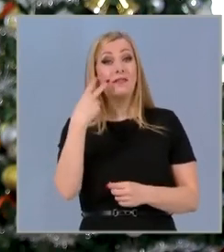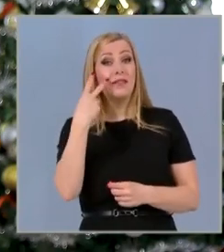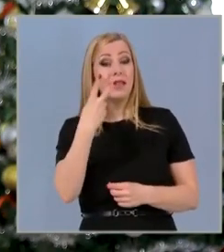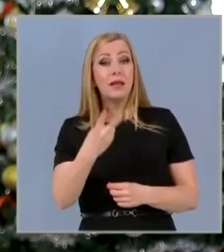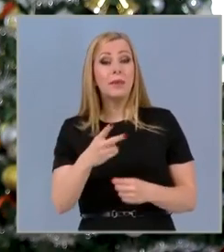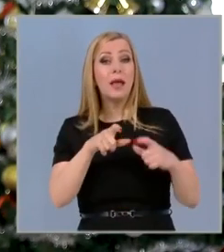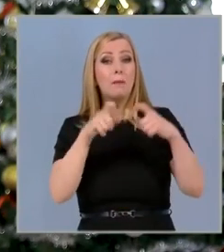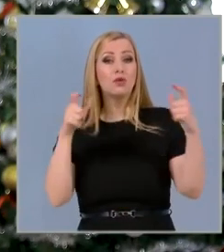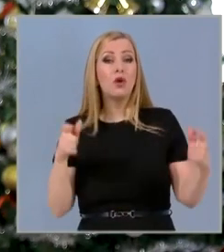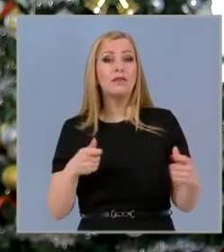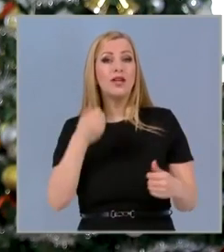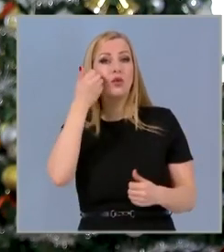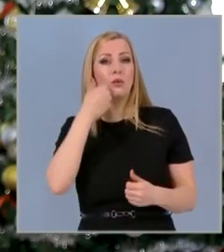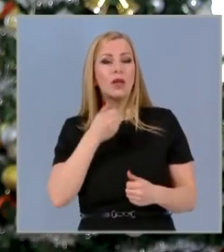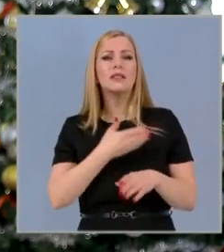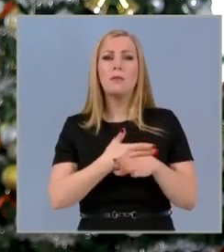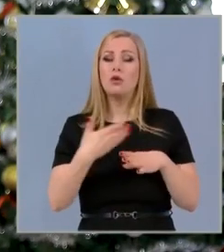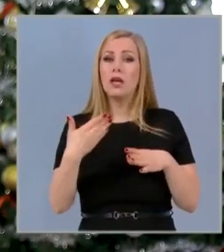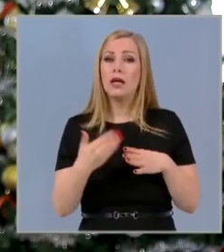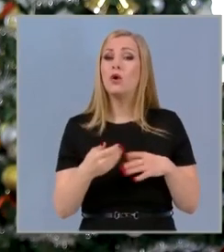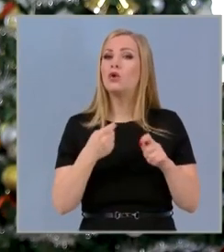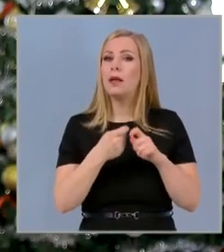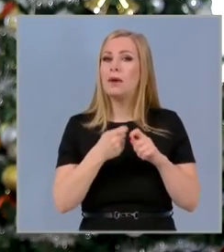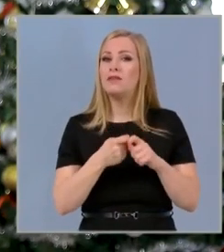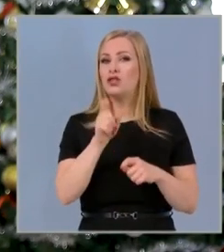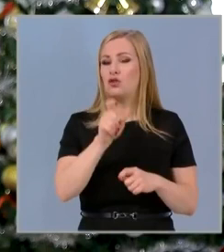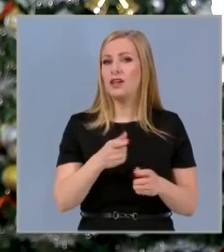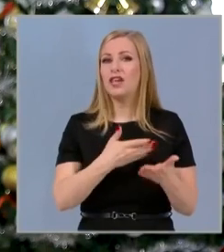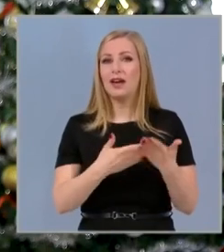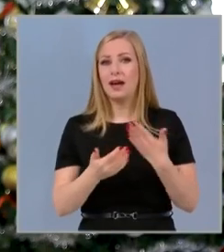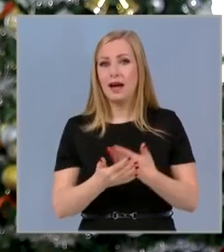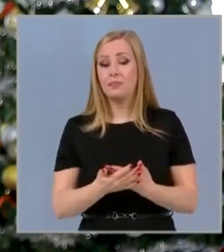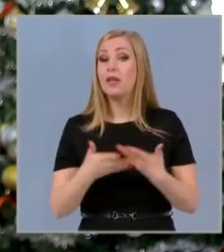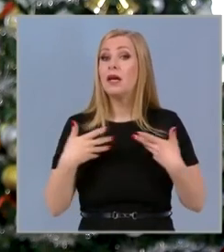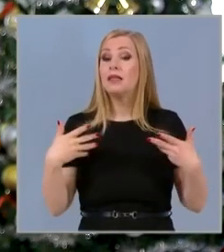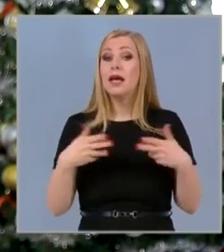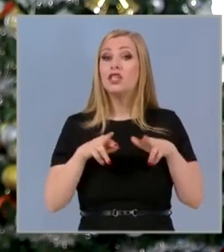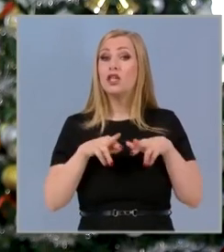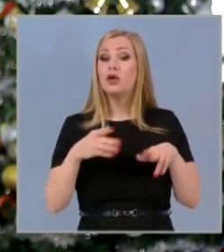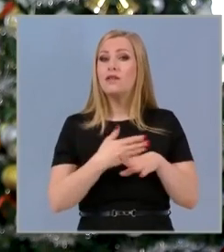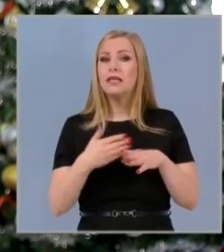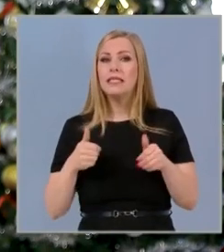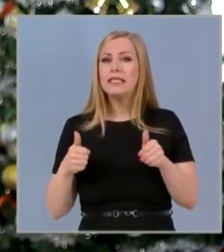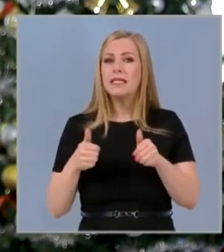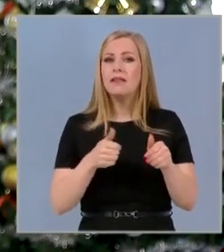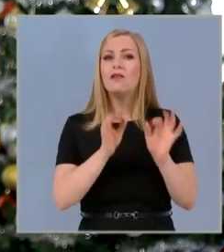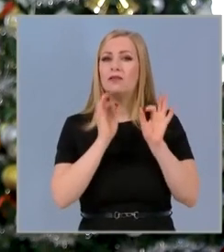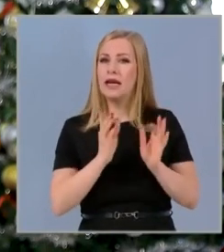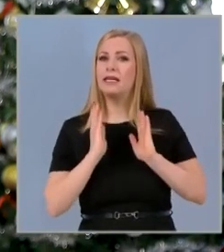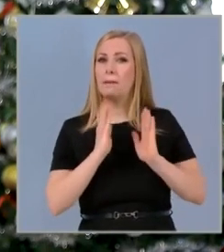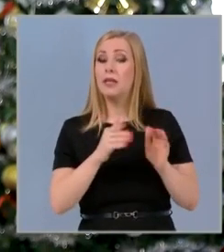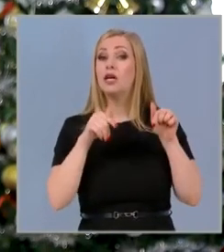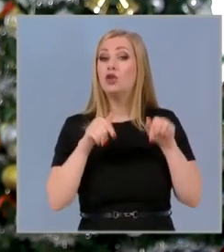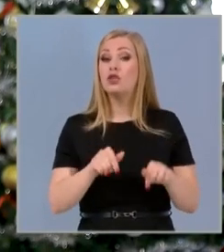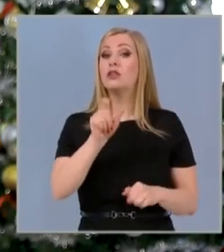духа и добротата са по-трайни от съградените човешка ръка. Нашият народ винаги е следвал верния път, този